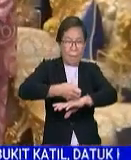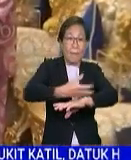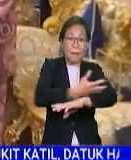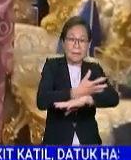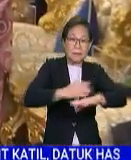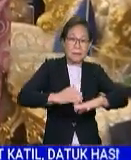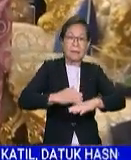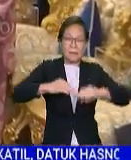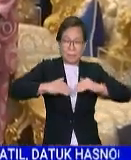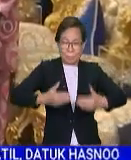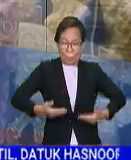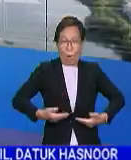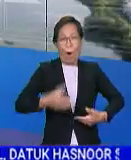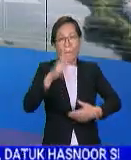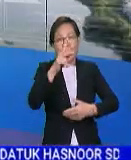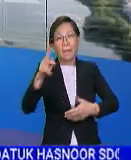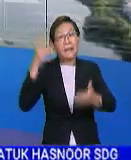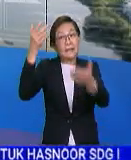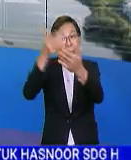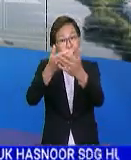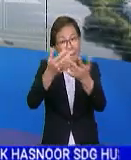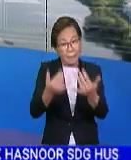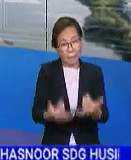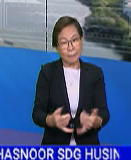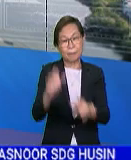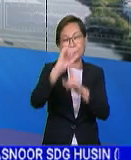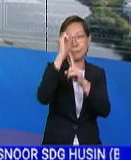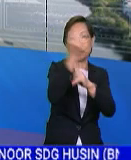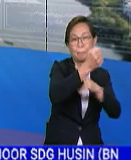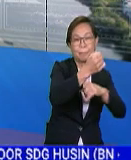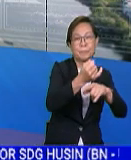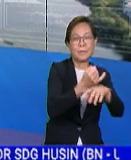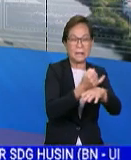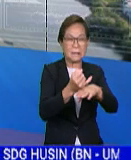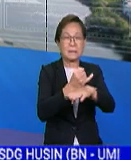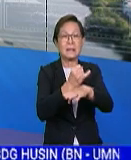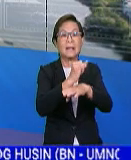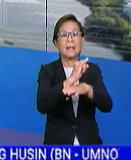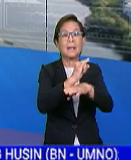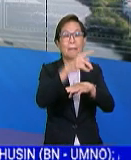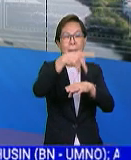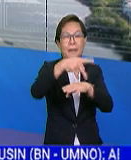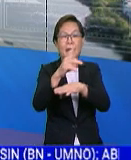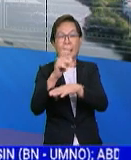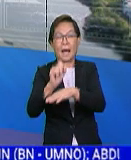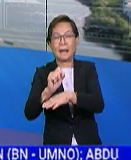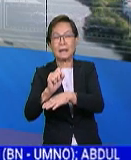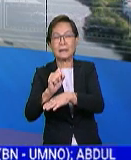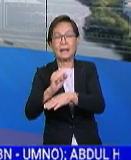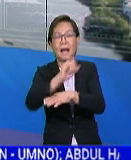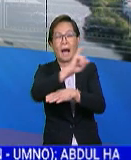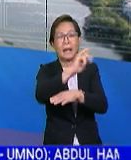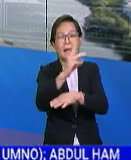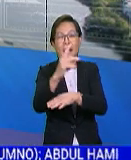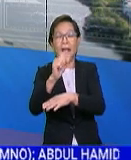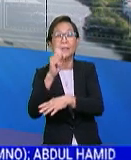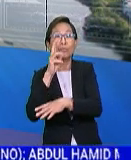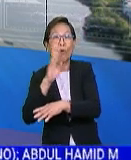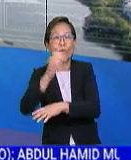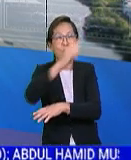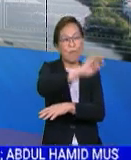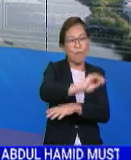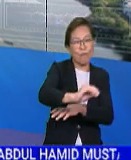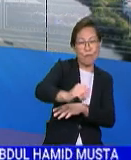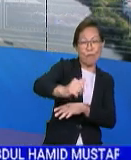kinabaluakat ini peratuan industri kecil dan sederhana wanita Sabah IKS Nita buat jelung